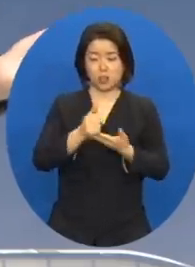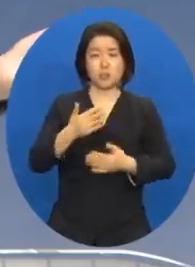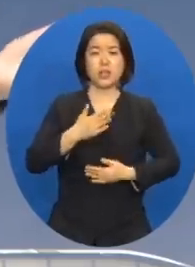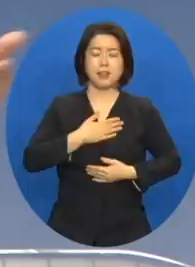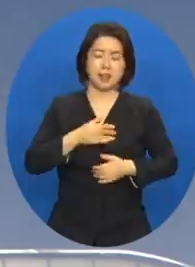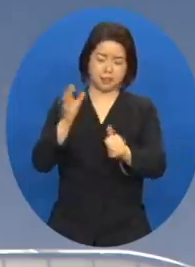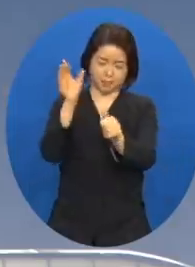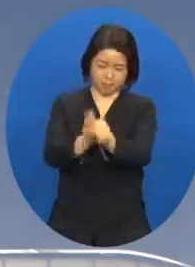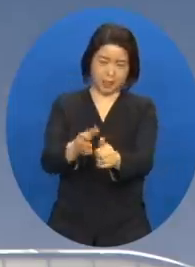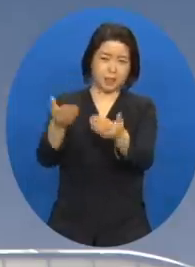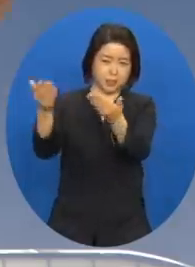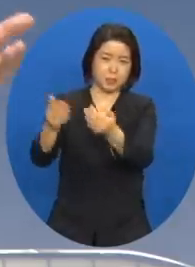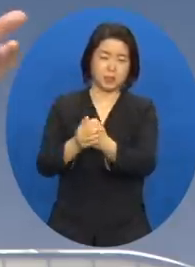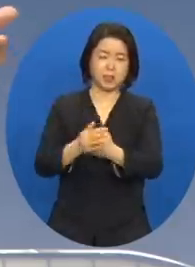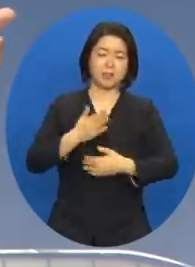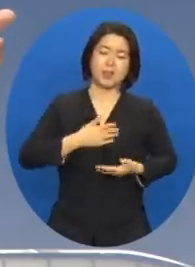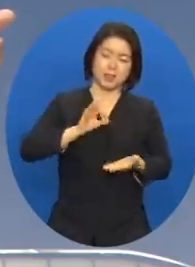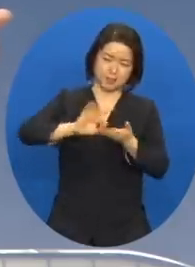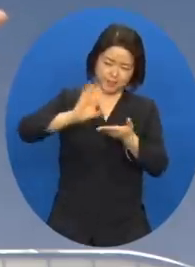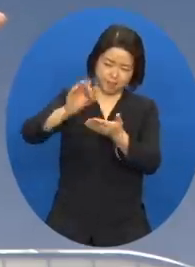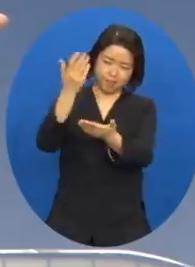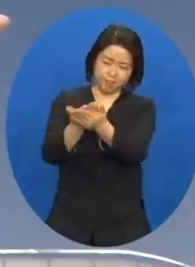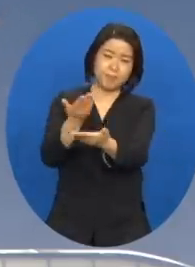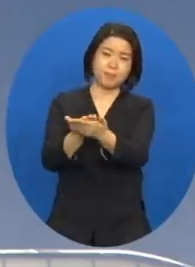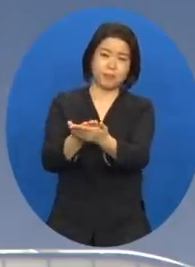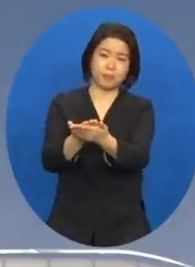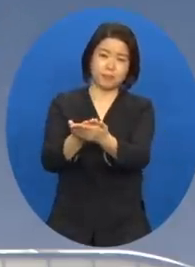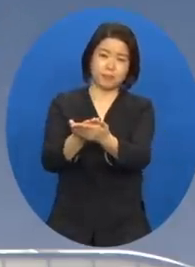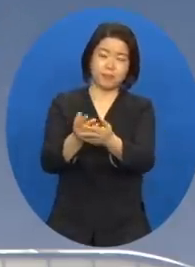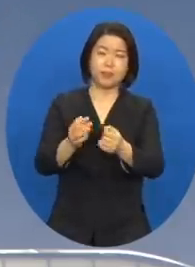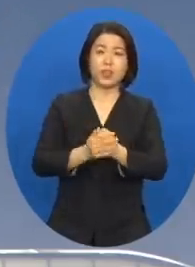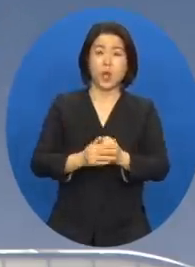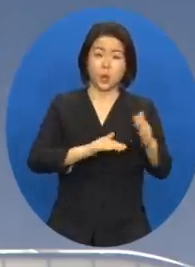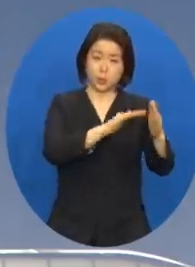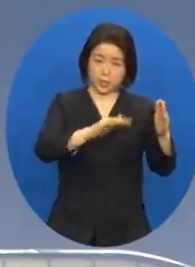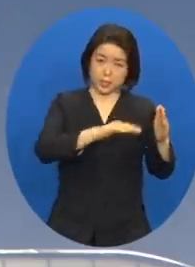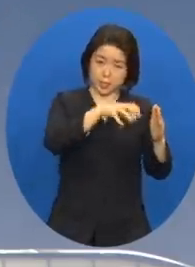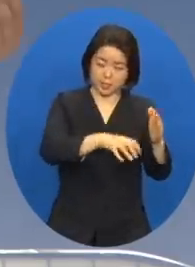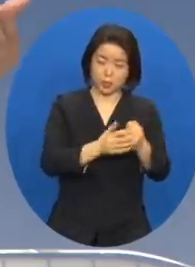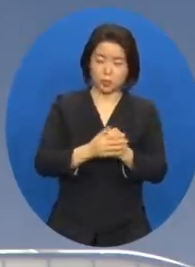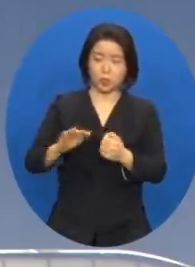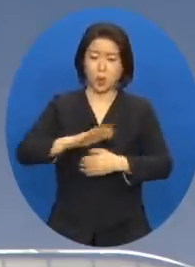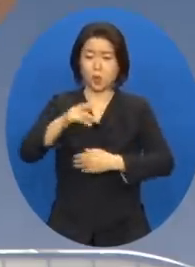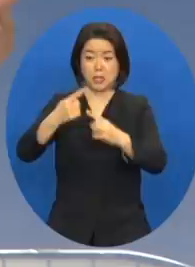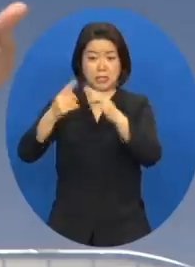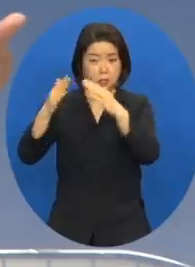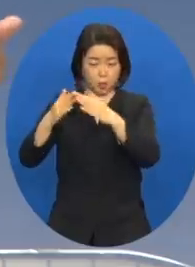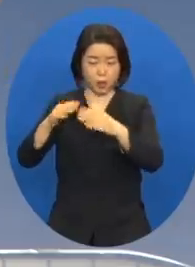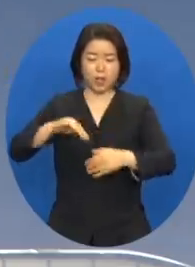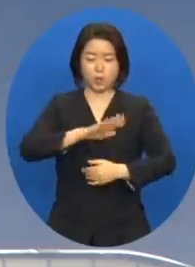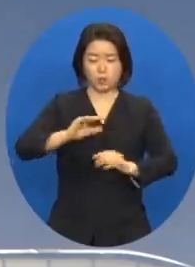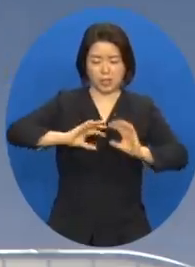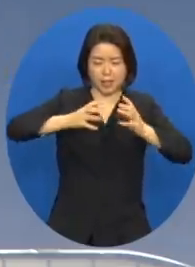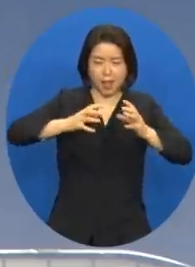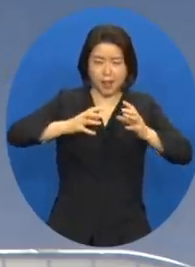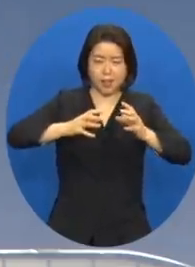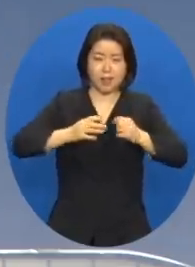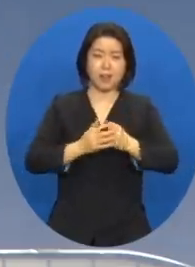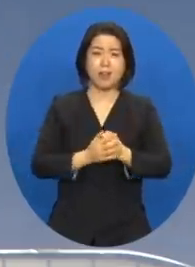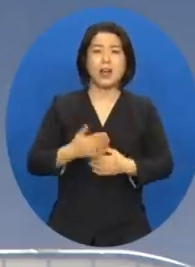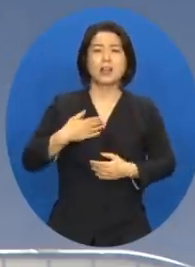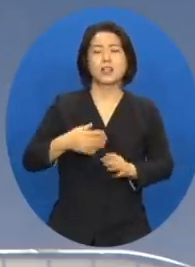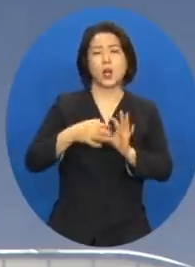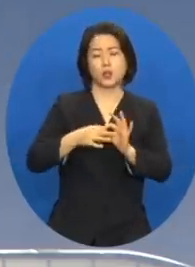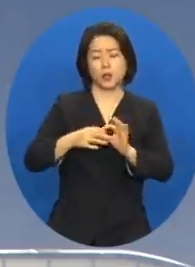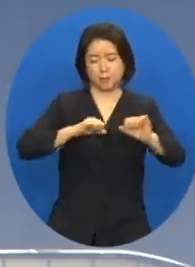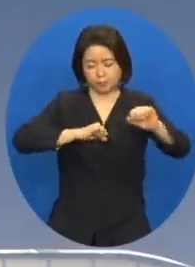맡깁니다. 주님, 나를 쓰시기 원합니다. 우리 가정도, 우리 교회도, 이 나라도 주님, 저를